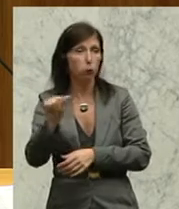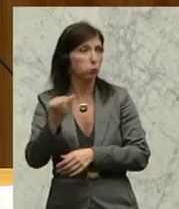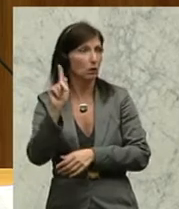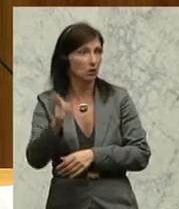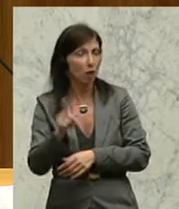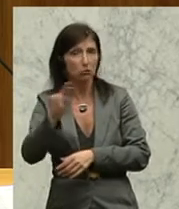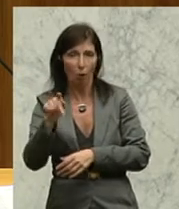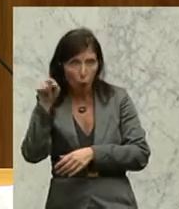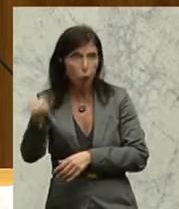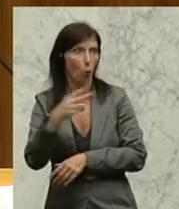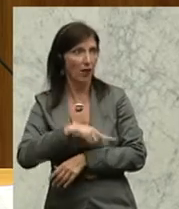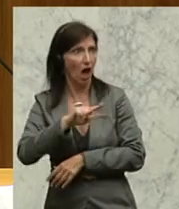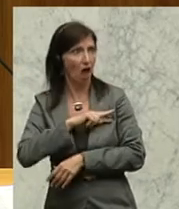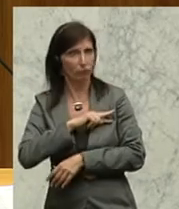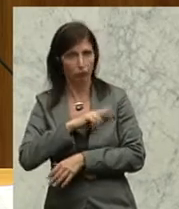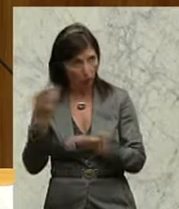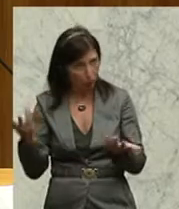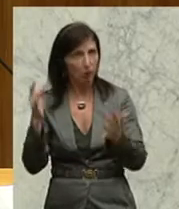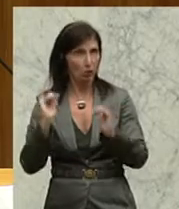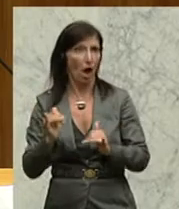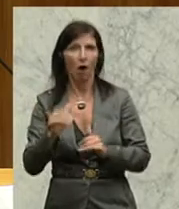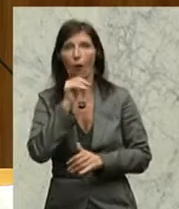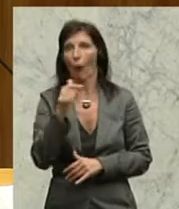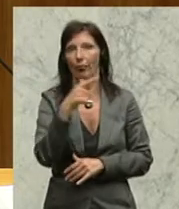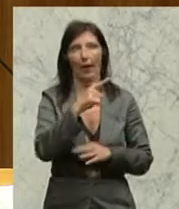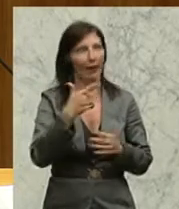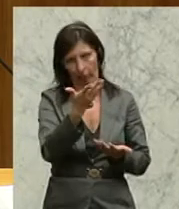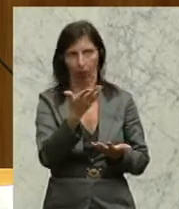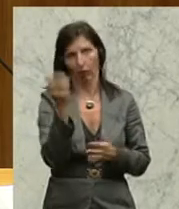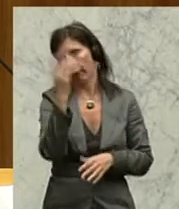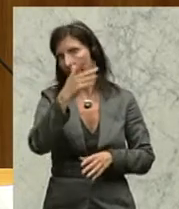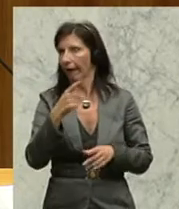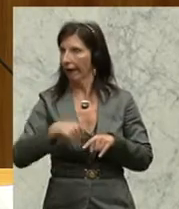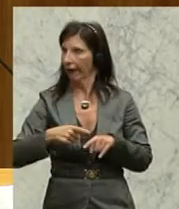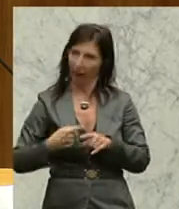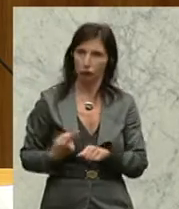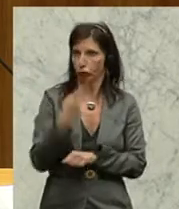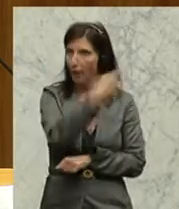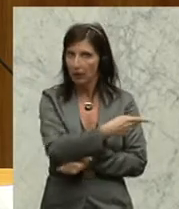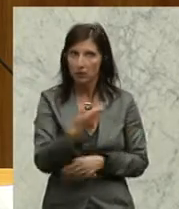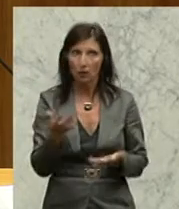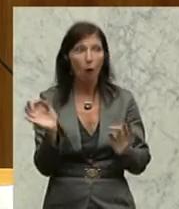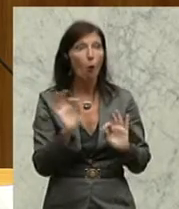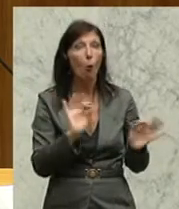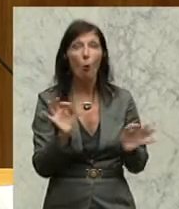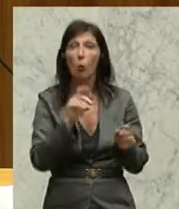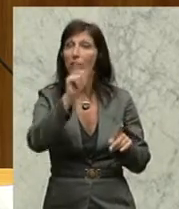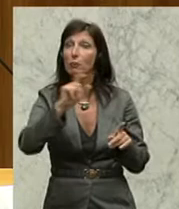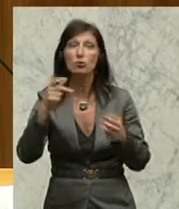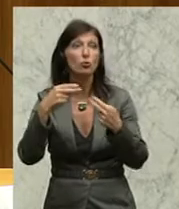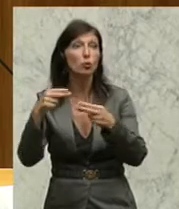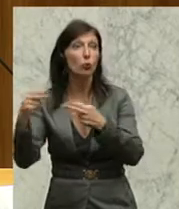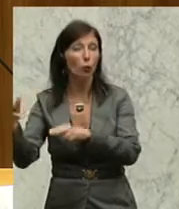das geld irgendwo in der ecke zu versenden oder gehen wir hier unbedingt konsumenten etwas zurück stichwort handwerkerbonus